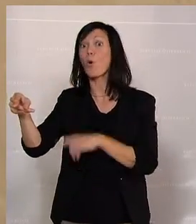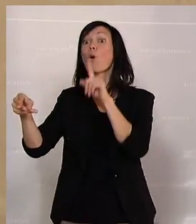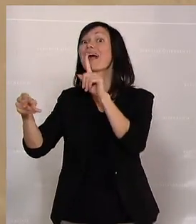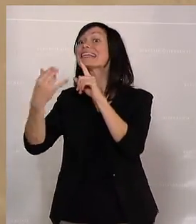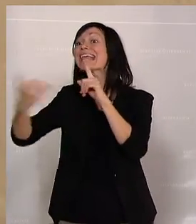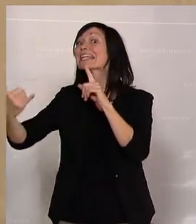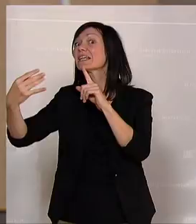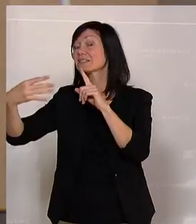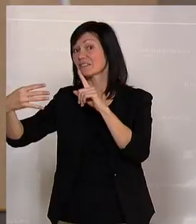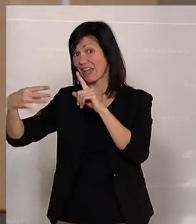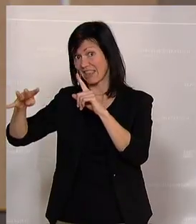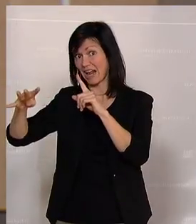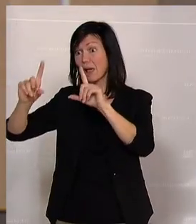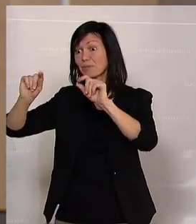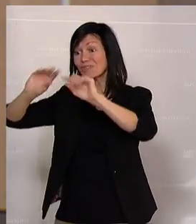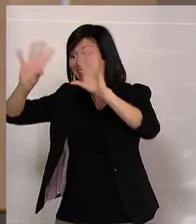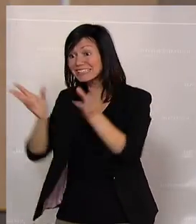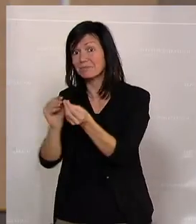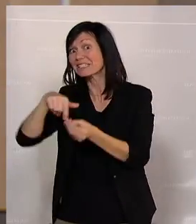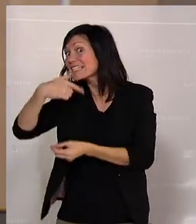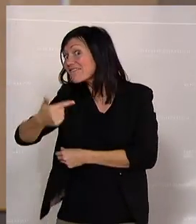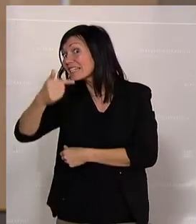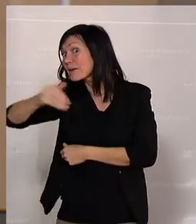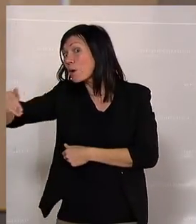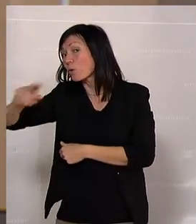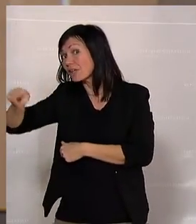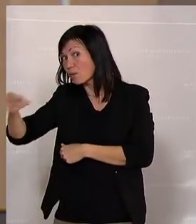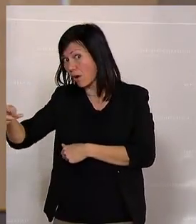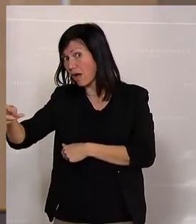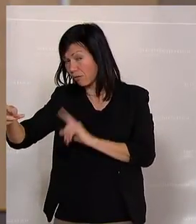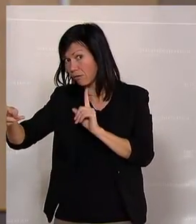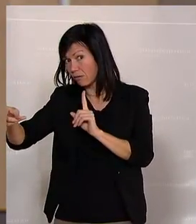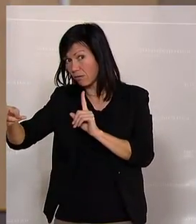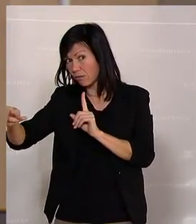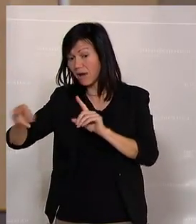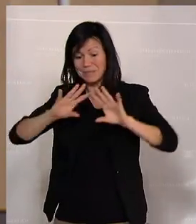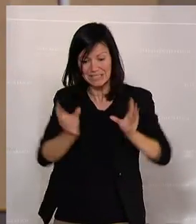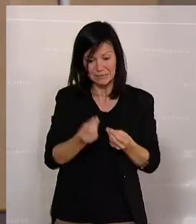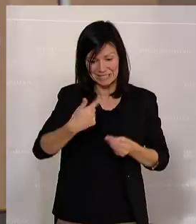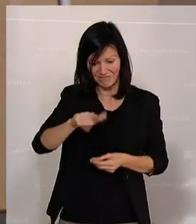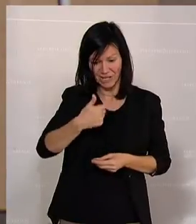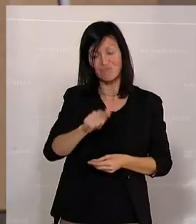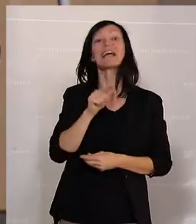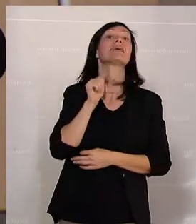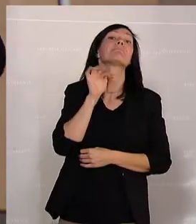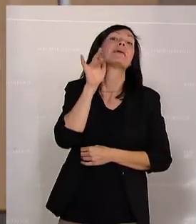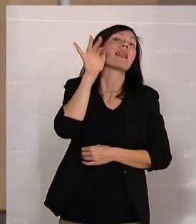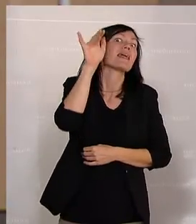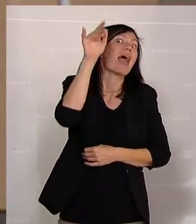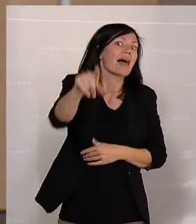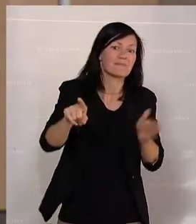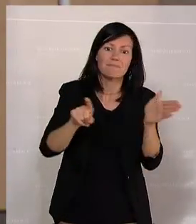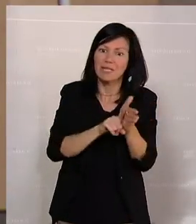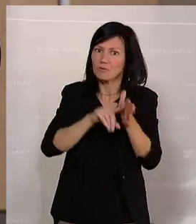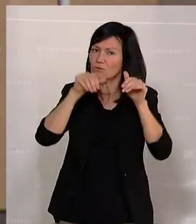Millionen Unterstützung, während die Österreicherinnen und Österreicher 22 Milliarden Minus ausbaden dürfen für die nächsten